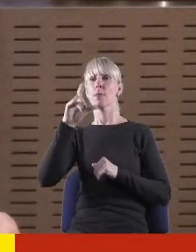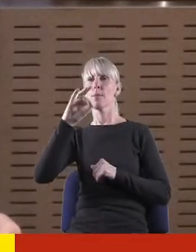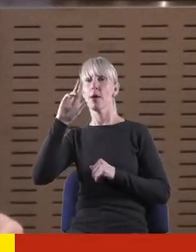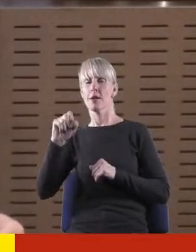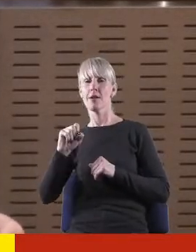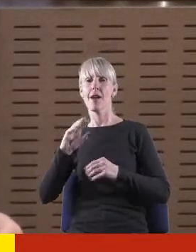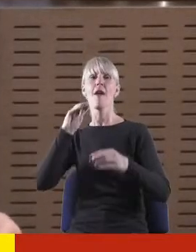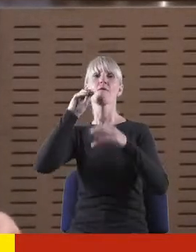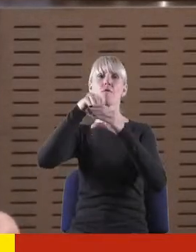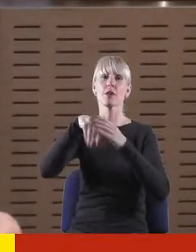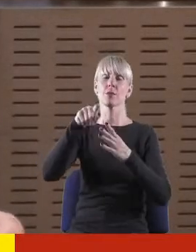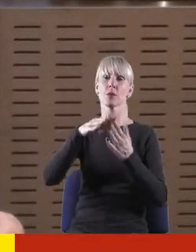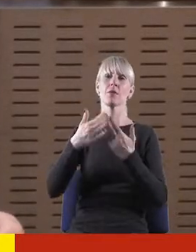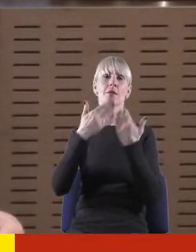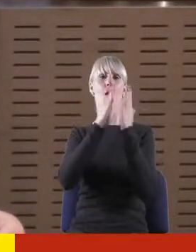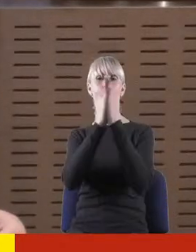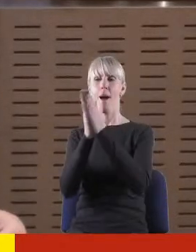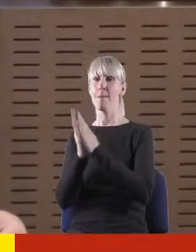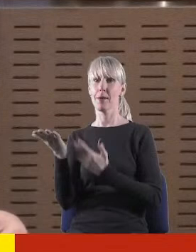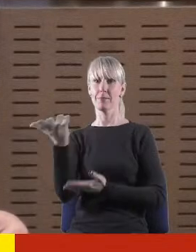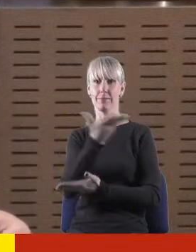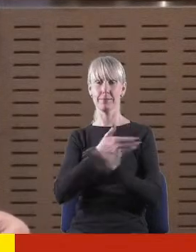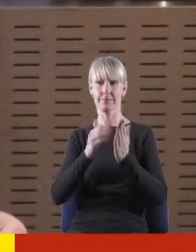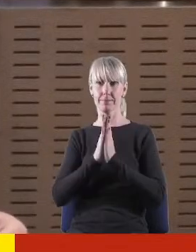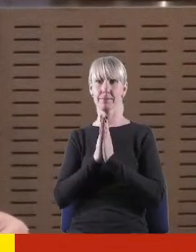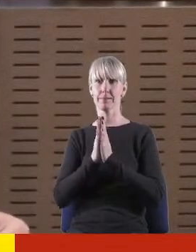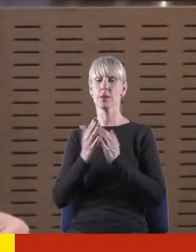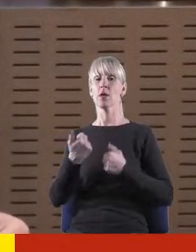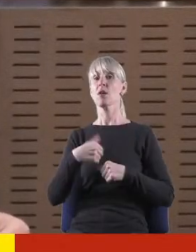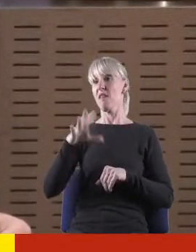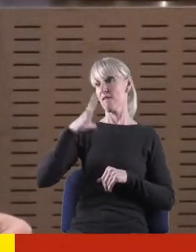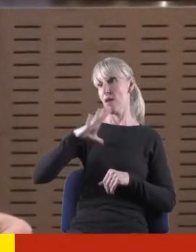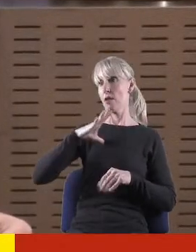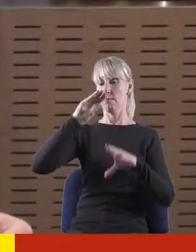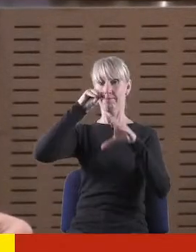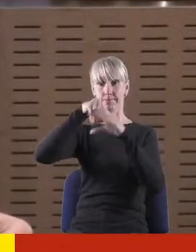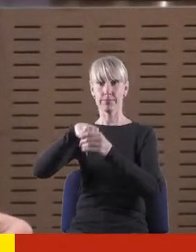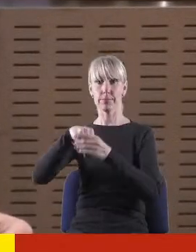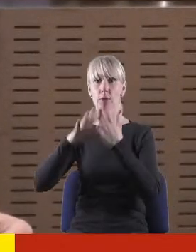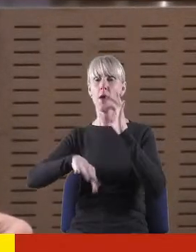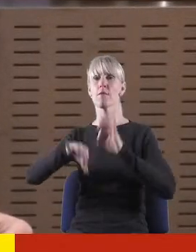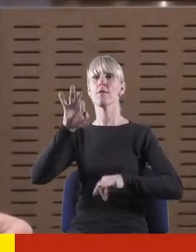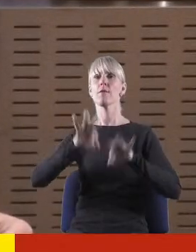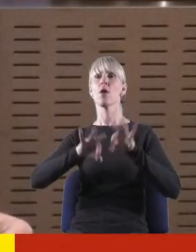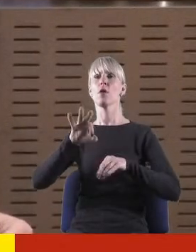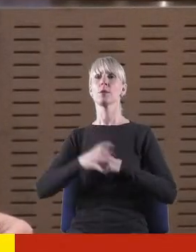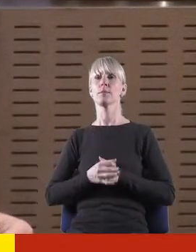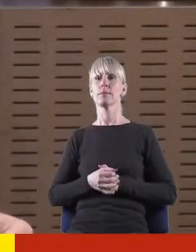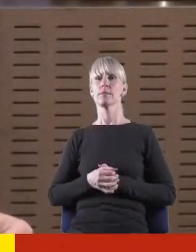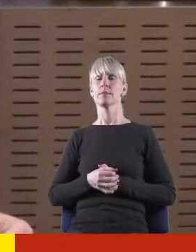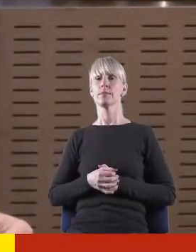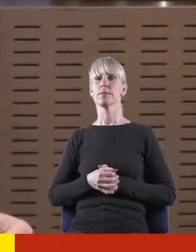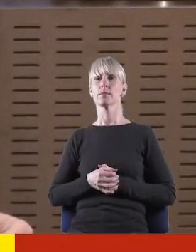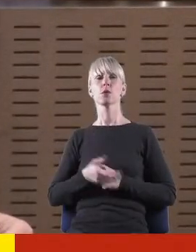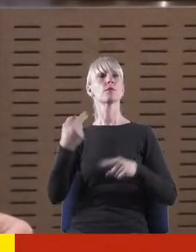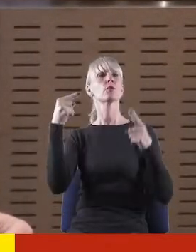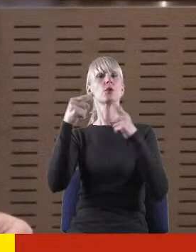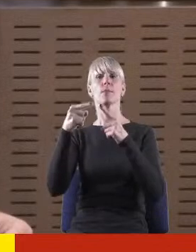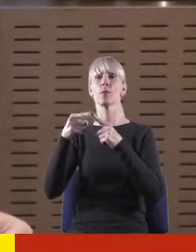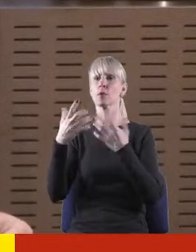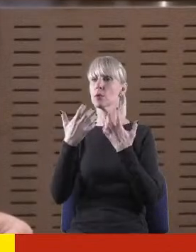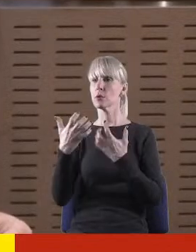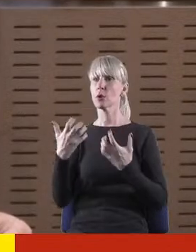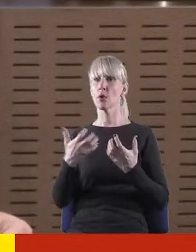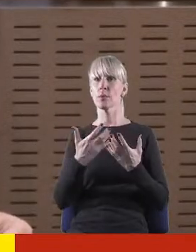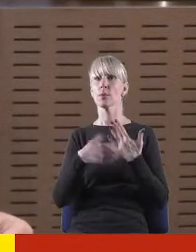do apelu i prośby Pani Radnej. Oczywiście warto brać udział w forum. Szanowni Państwo, czy w tym punkcie ktoś z Państwa radnych chciałby